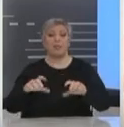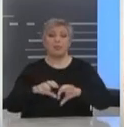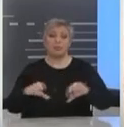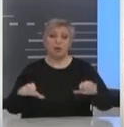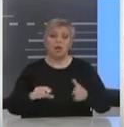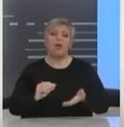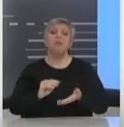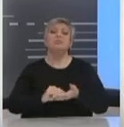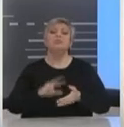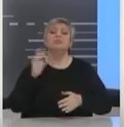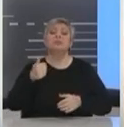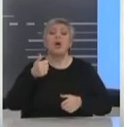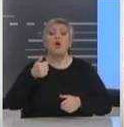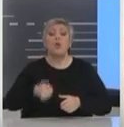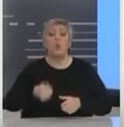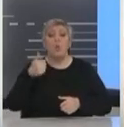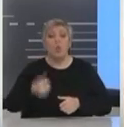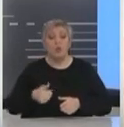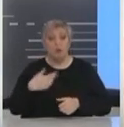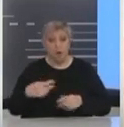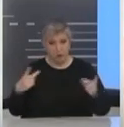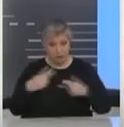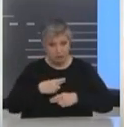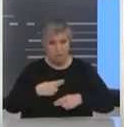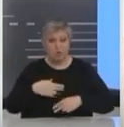κουδούνι, ο προηγούμενος ομιλητής μίλησε 25 λεπτά.